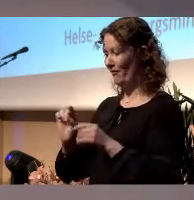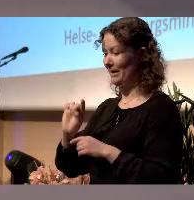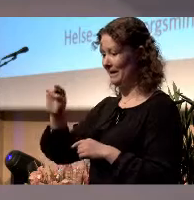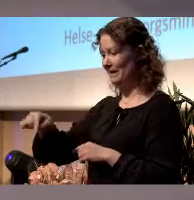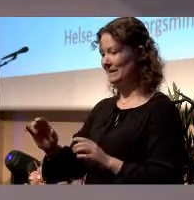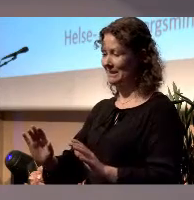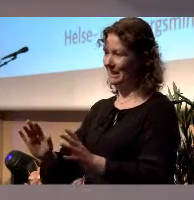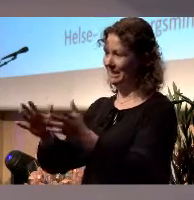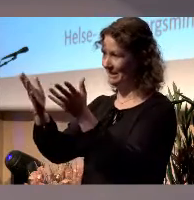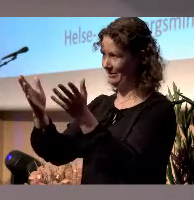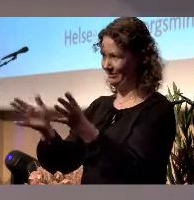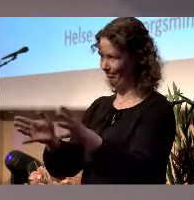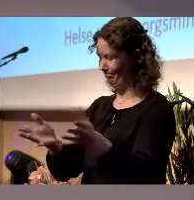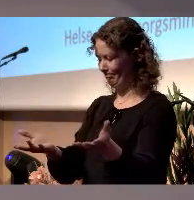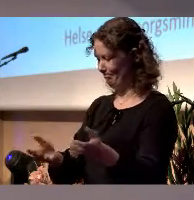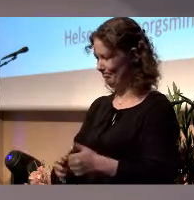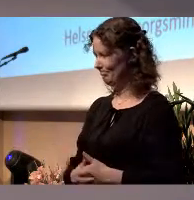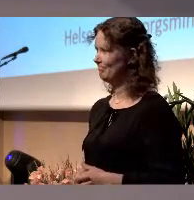liv.